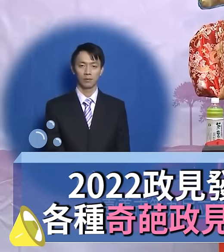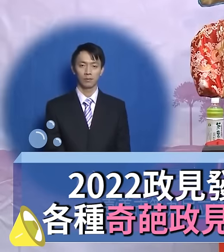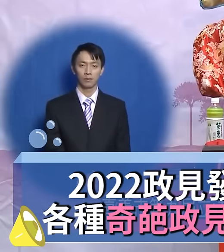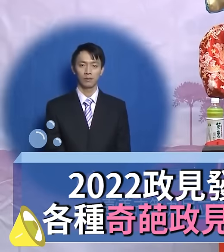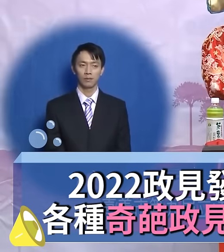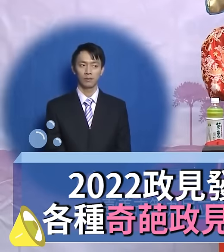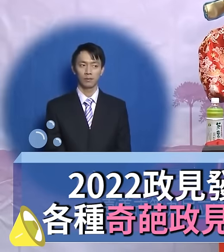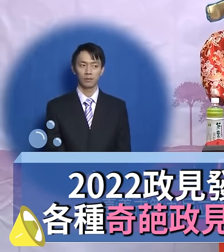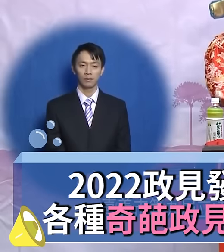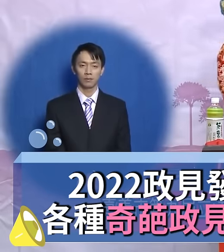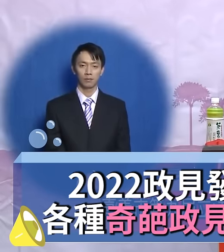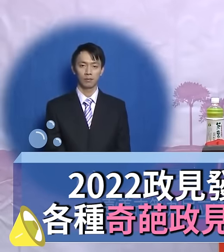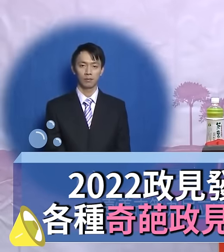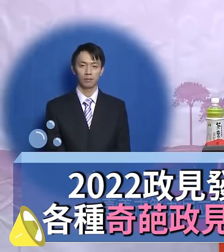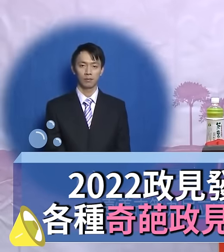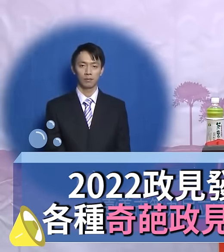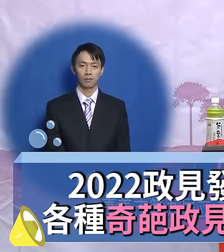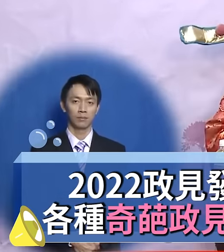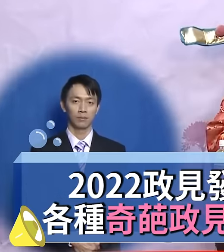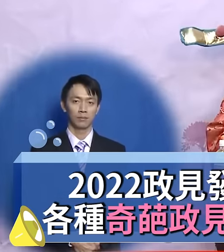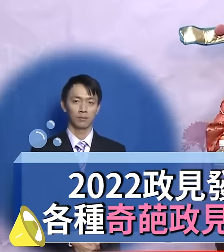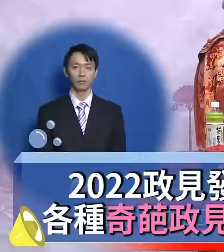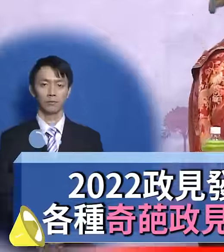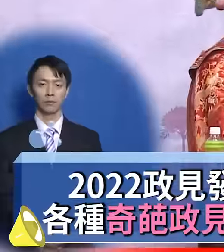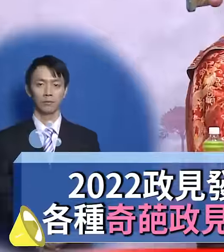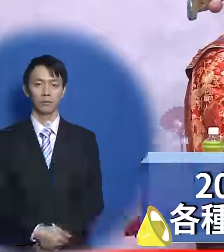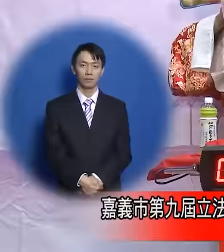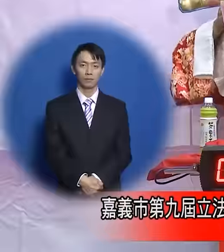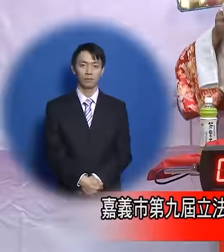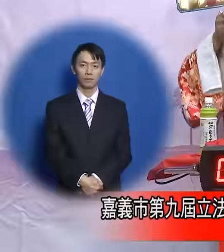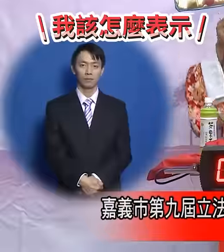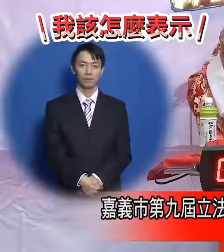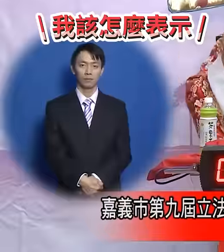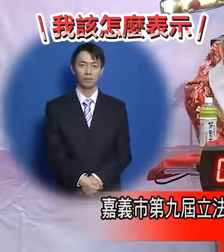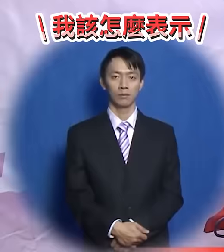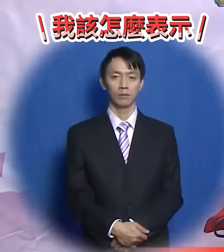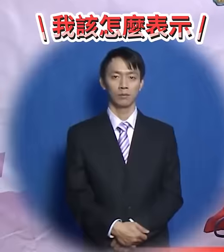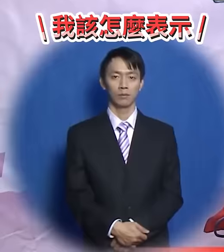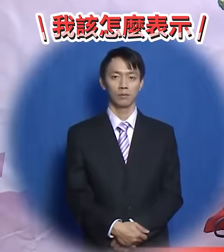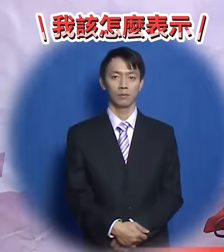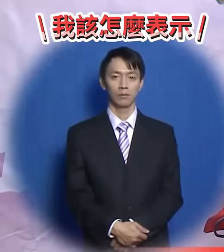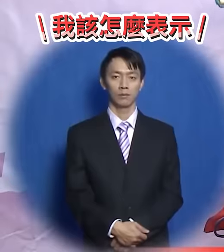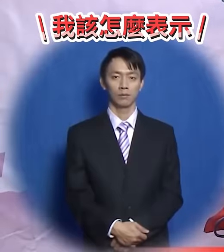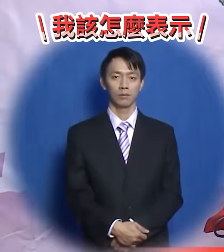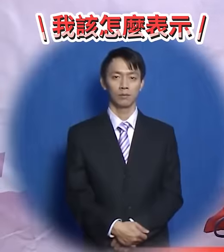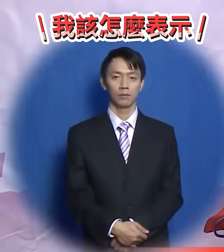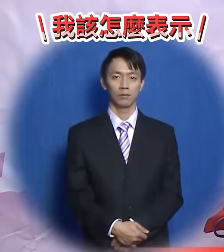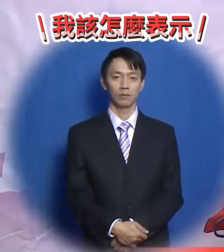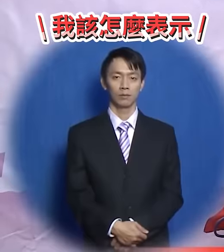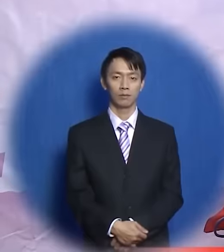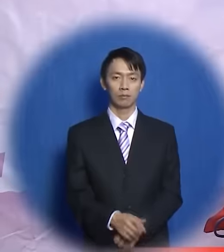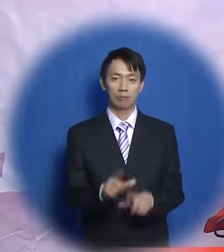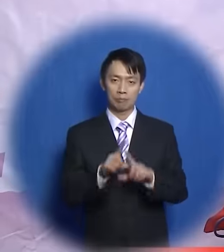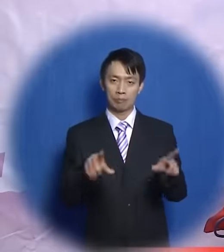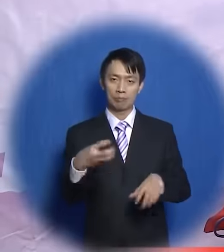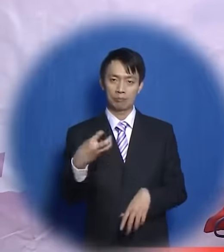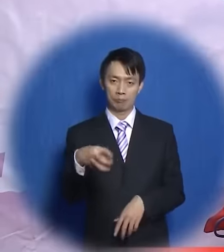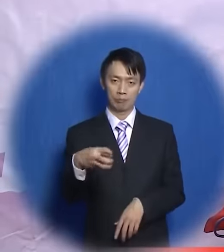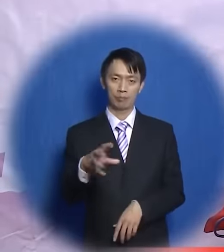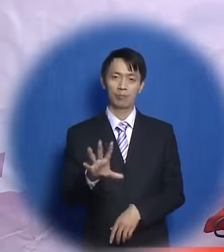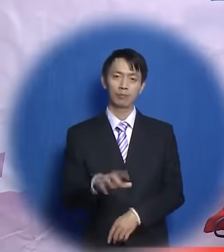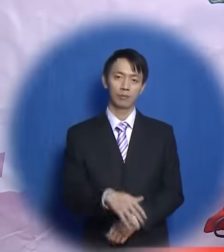- 颚self 颗- 颗- 颗个很大的ploy-- 颗-